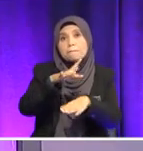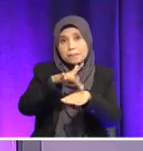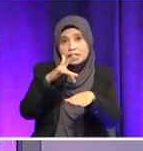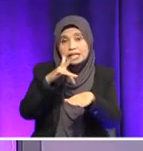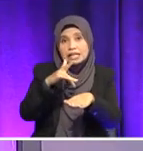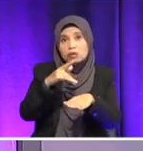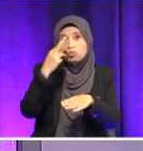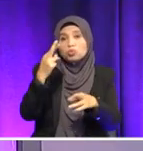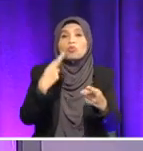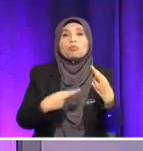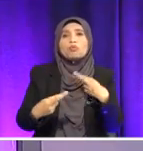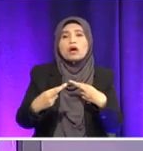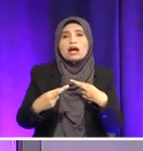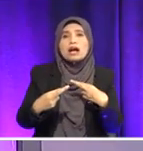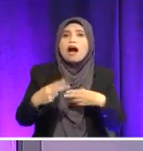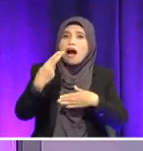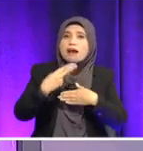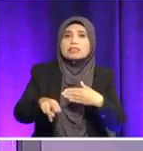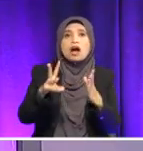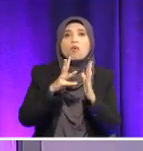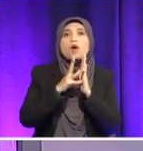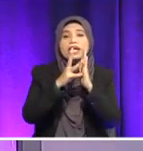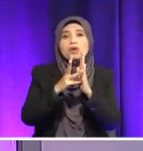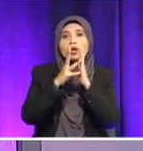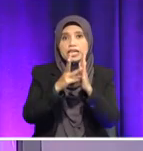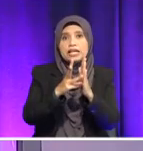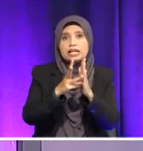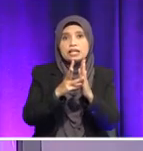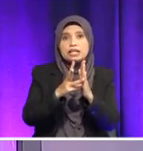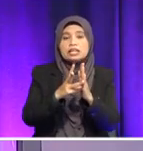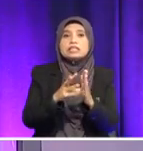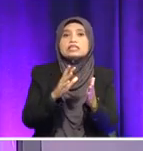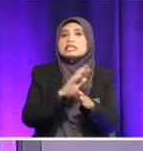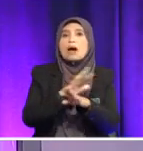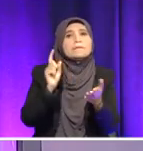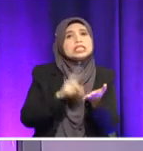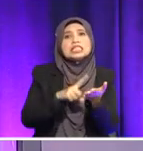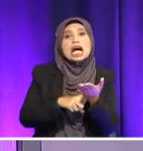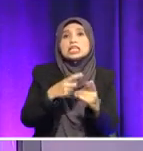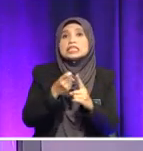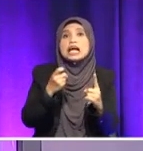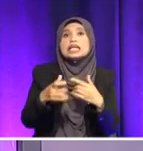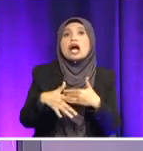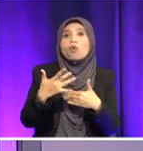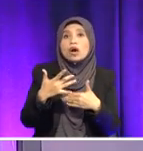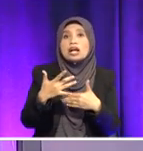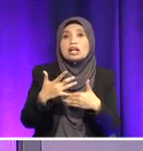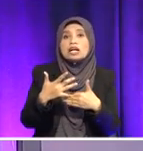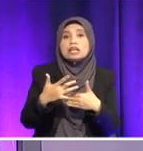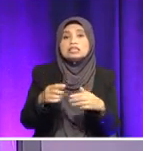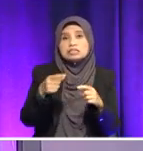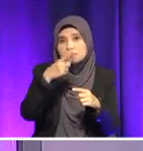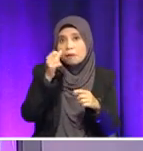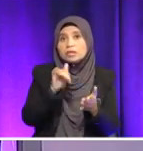rombongan ini menghanta wakil-wakili mereka jadi merekawan perjalanan yang mengambil masjid ini tadi adalah ruang untuk